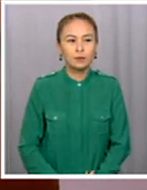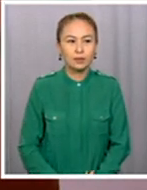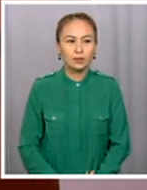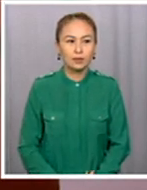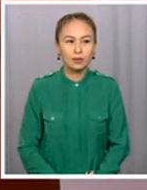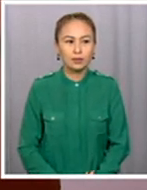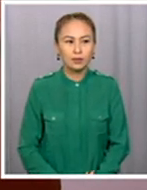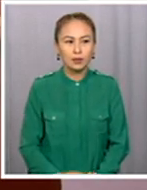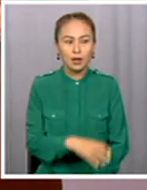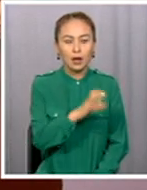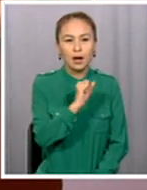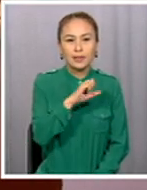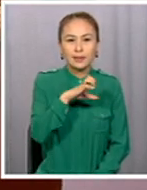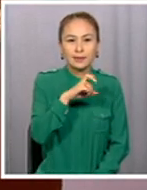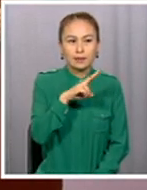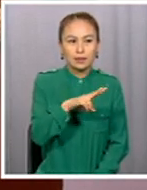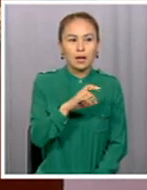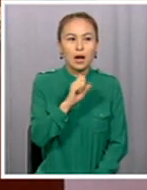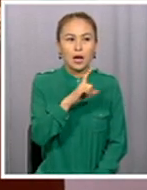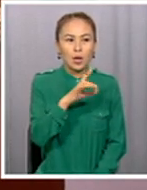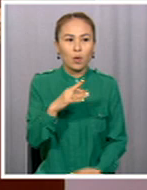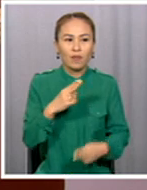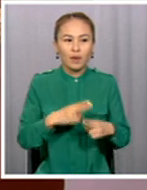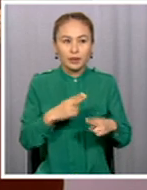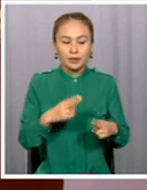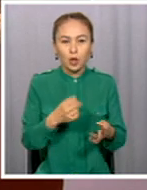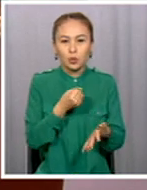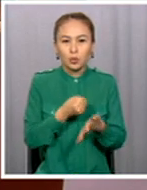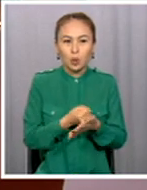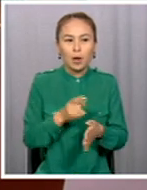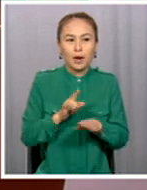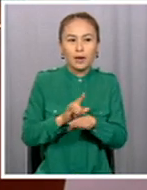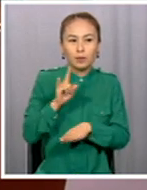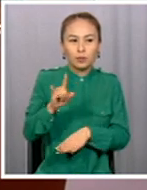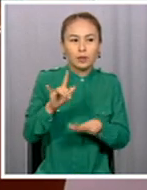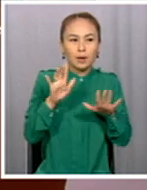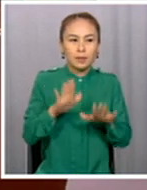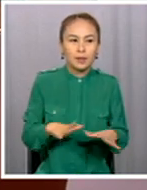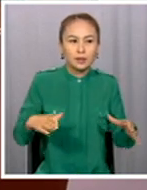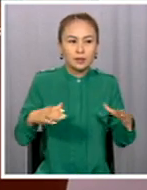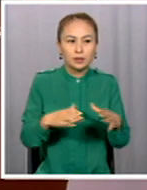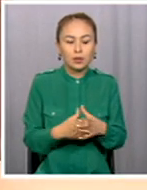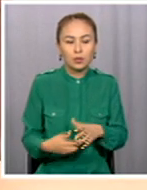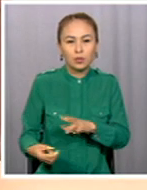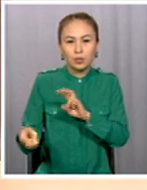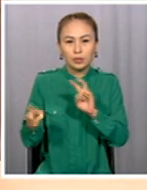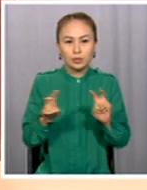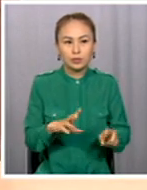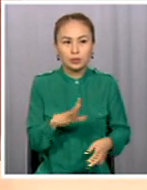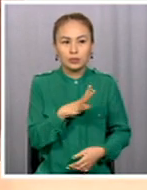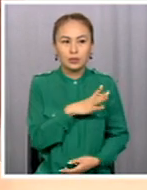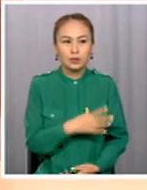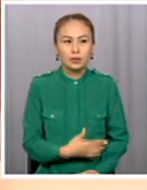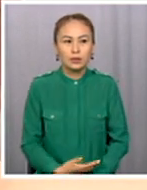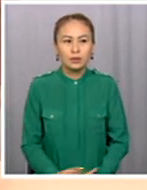оқиық. Асыл аэровокзалдан аэропортқа апаратын автобусқа отырды.